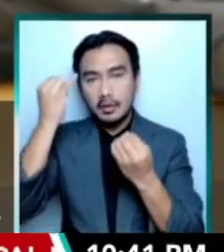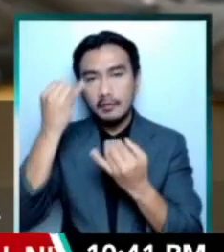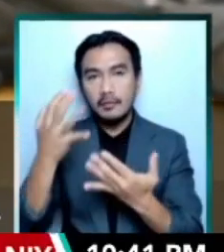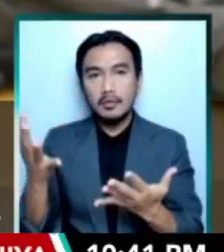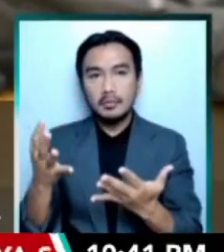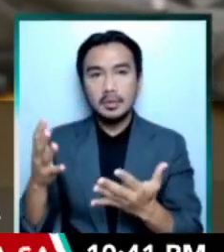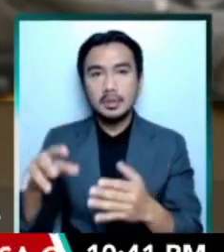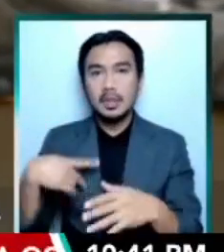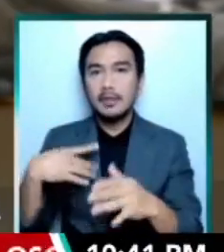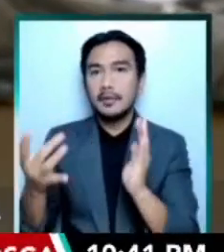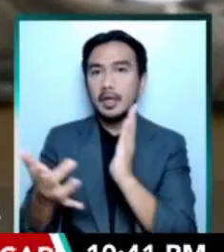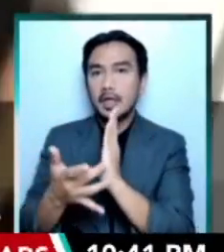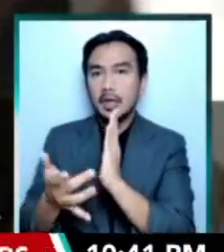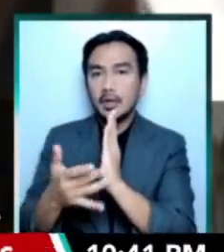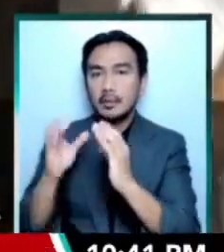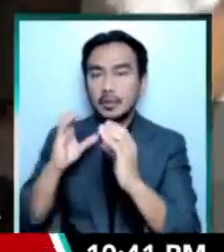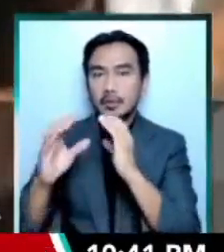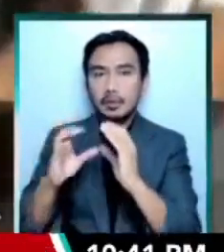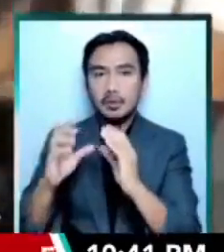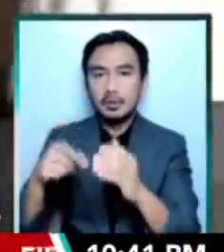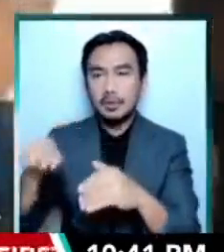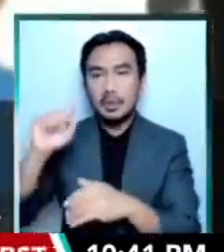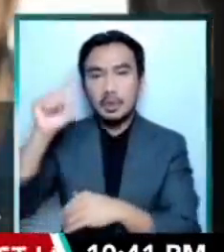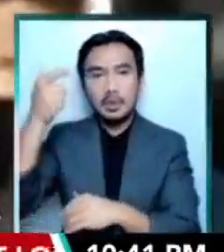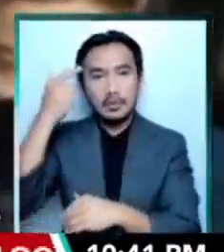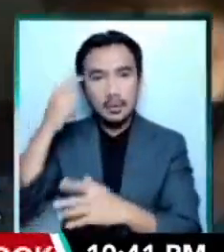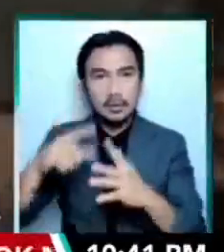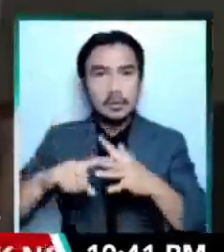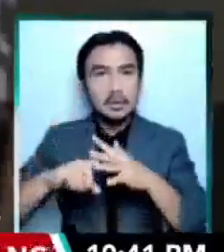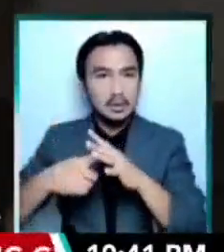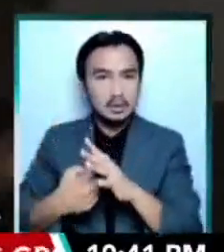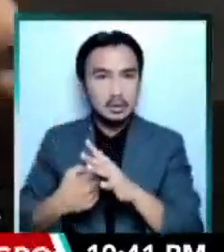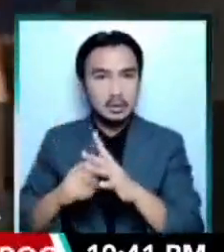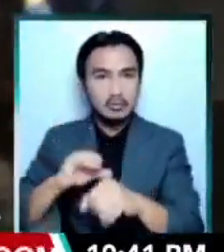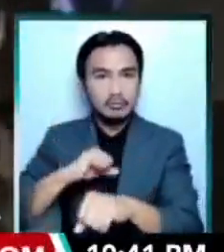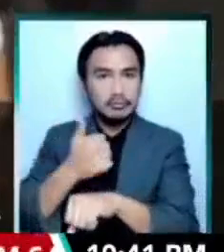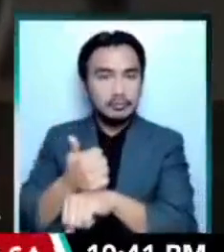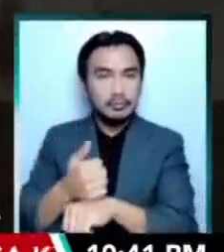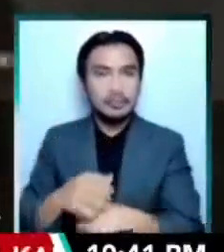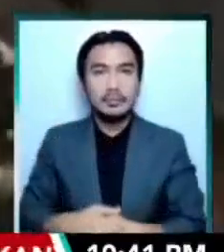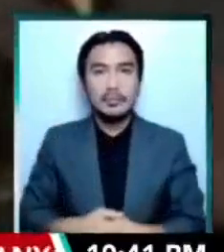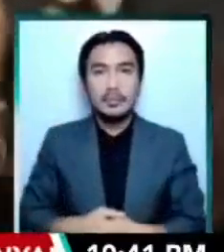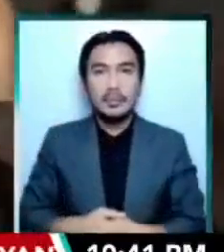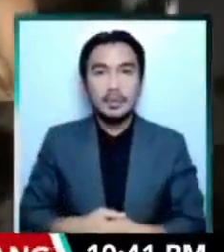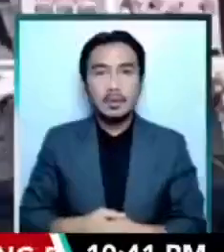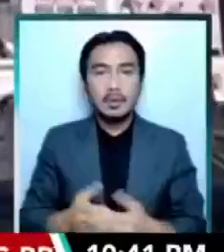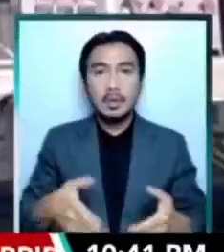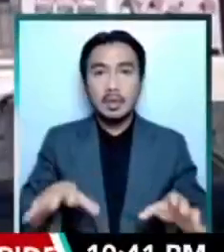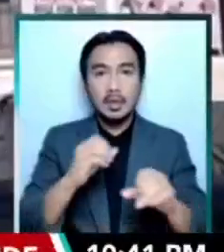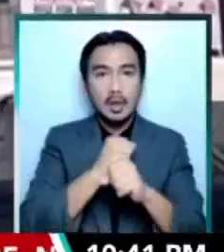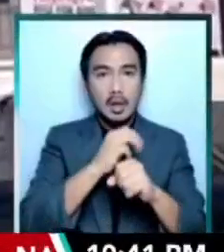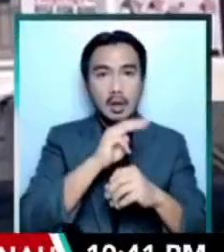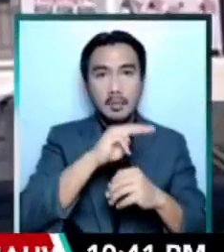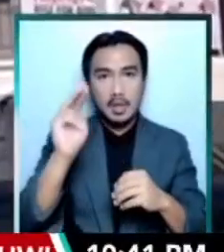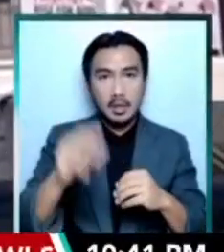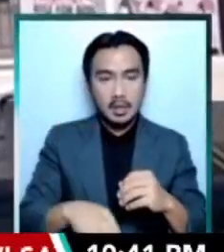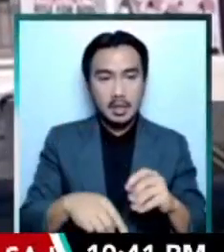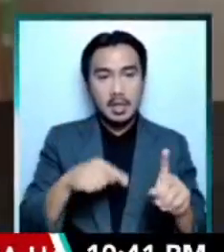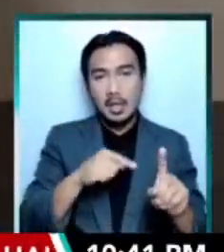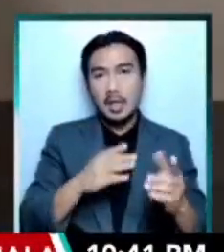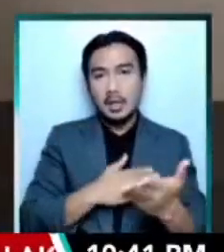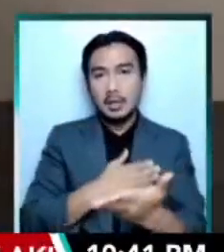pang ahensya ng gobyerno para masimulan na ito. Mula Maynila, nanuyo naman ng mga botante sa Misamis Oriental ang kampo ni